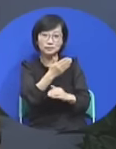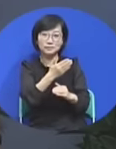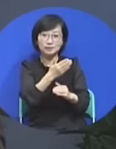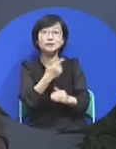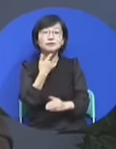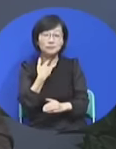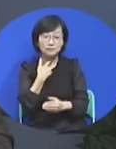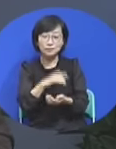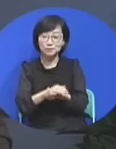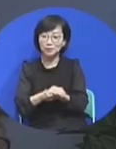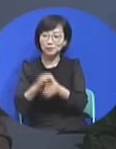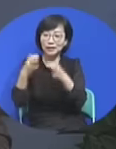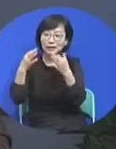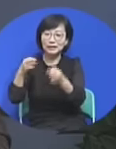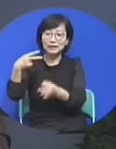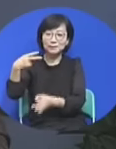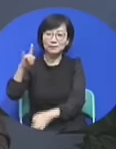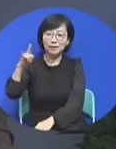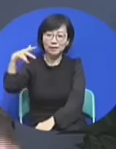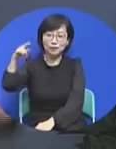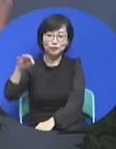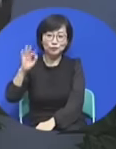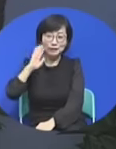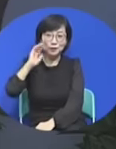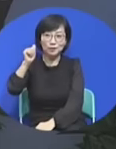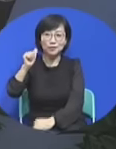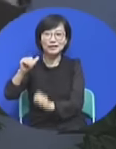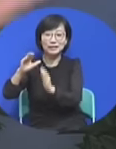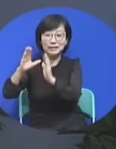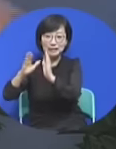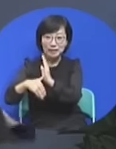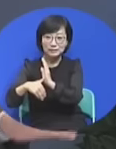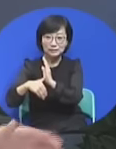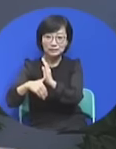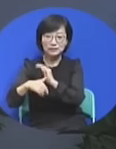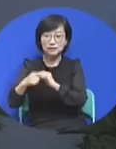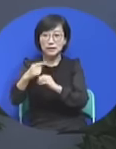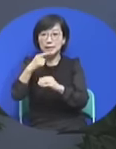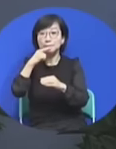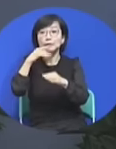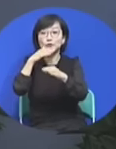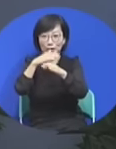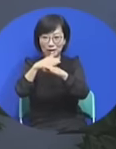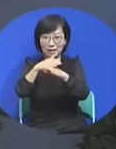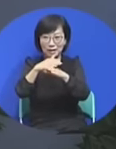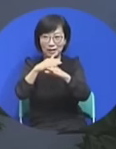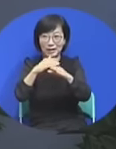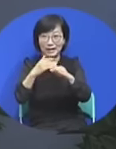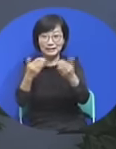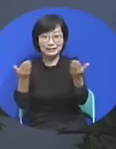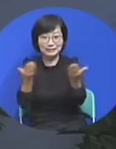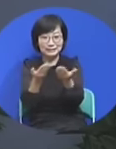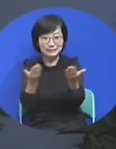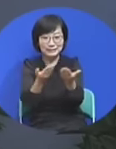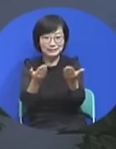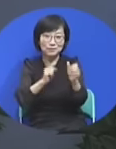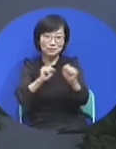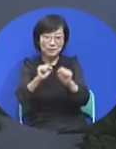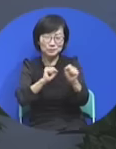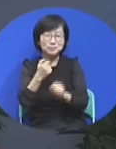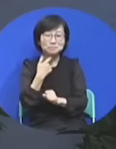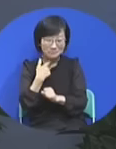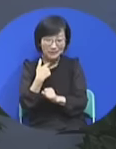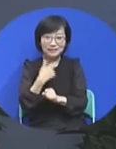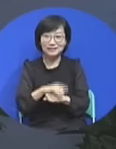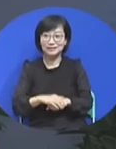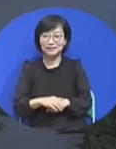이제 김대중 대통령 너무 이런 사람 세워가지고는 또 많은 민주화를 시켰잖아요. And through former presidents Kim Dae-jung or Noh Myung-hyun, we had